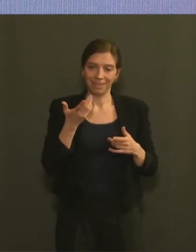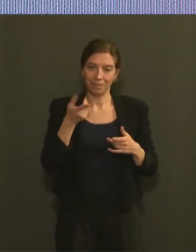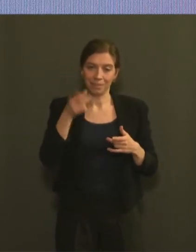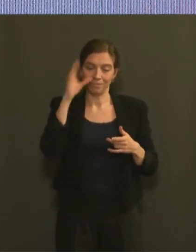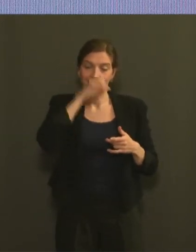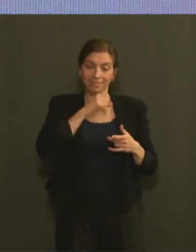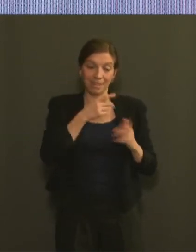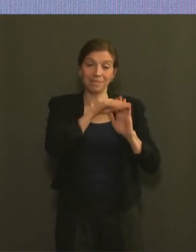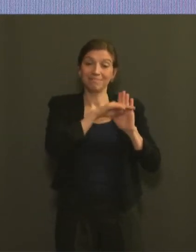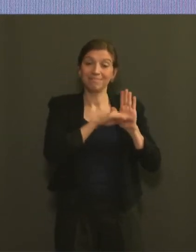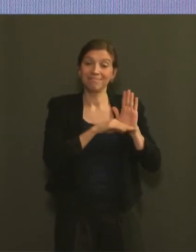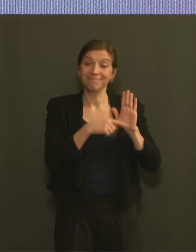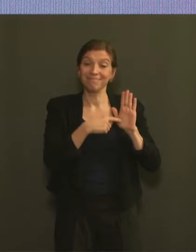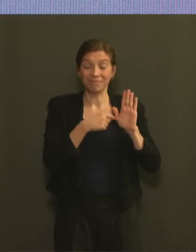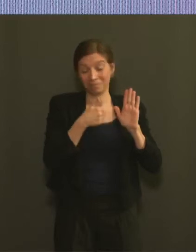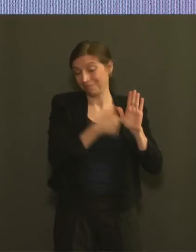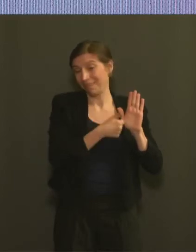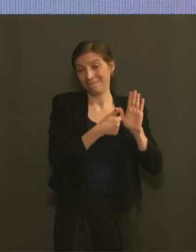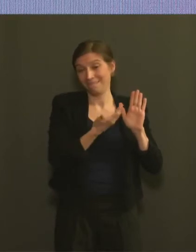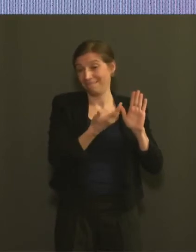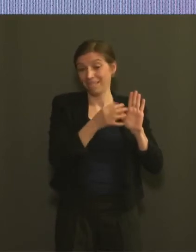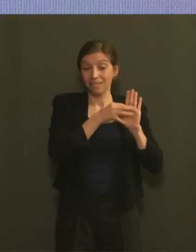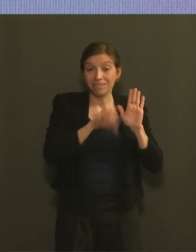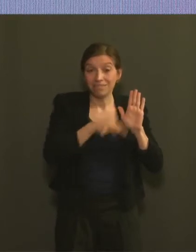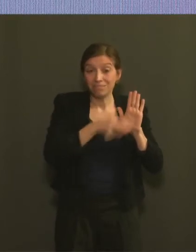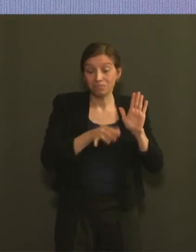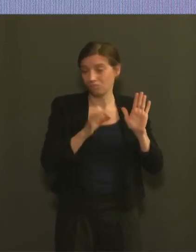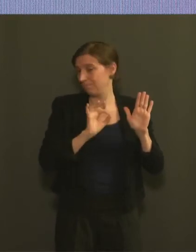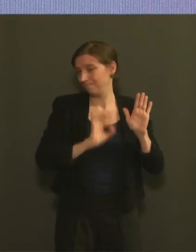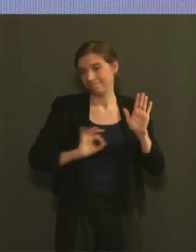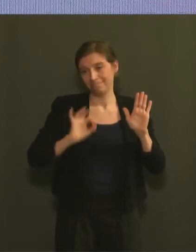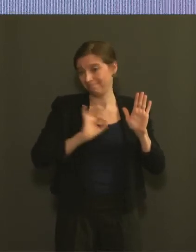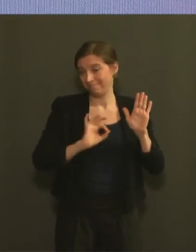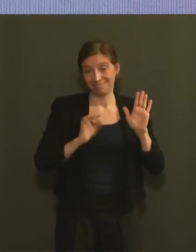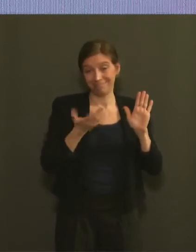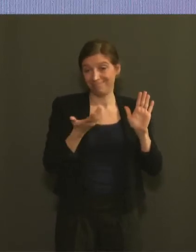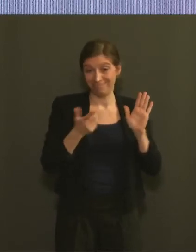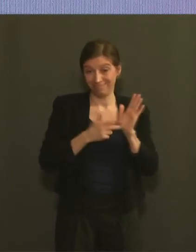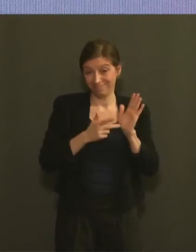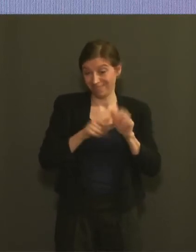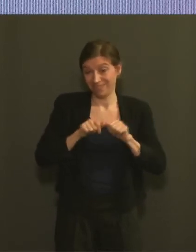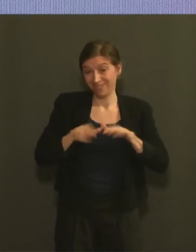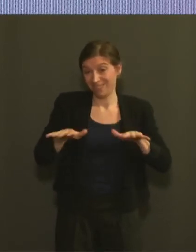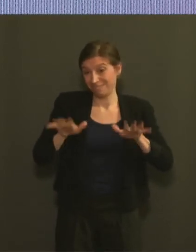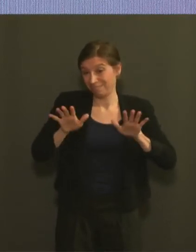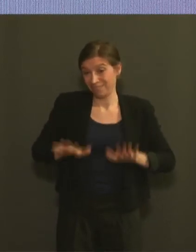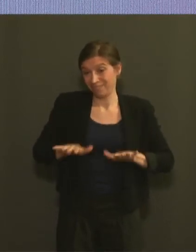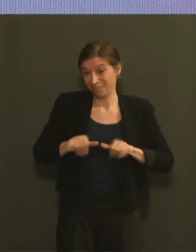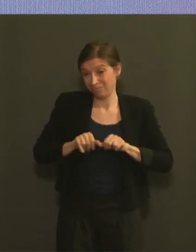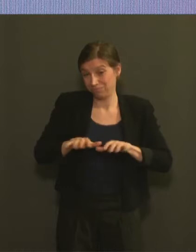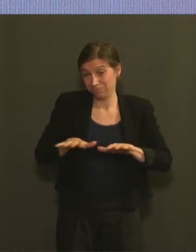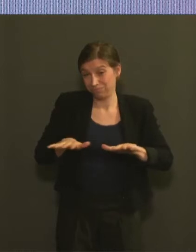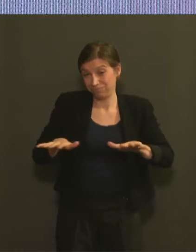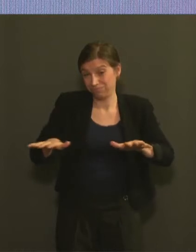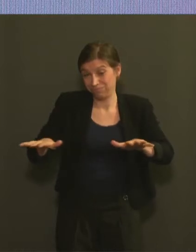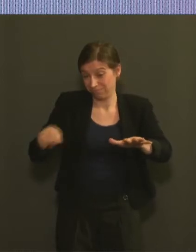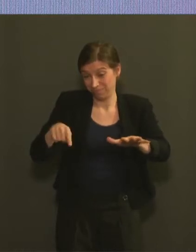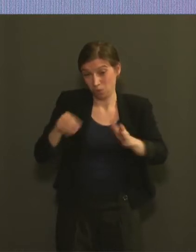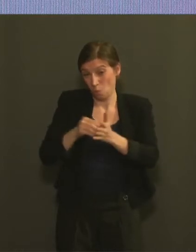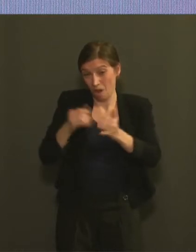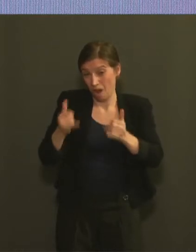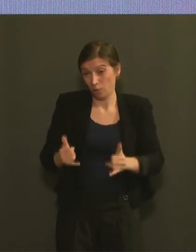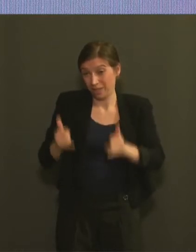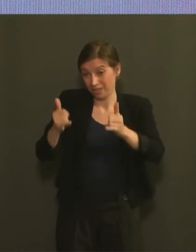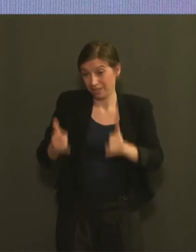plein de bugs et noir de dark star de notre acte entre ville